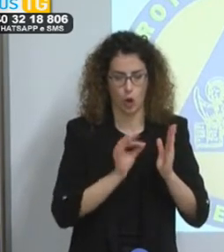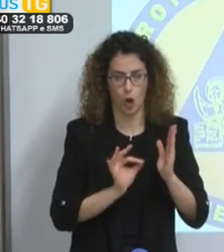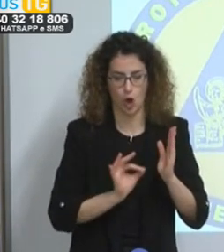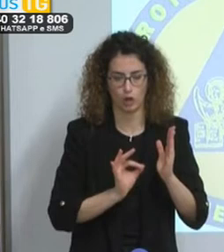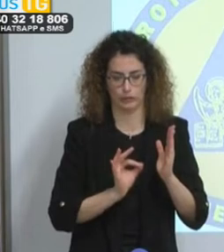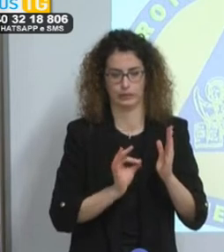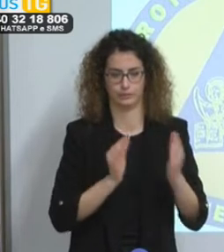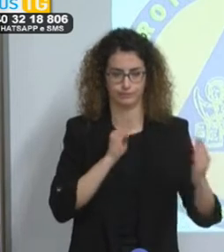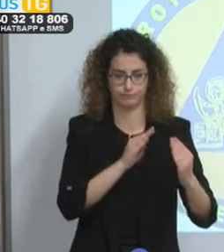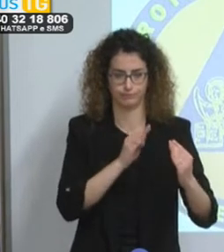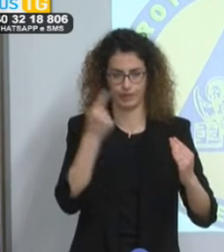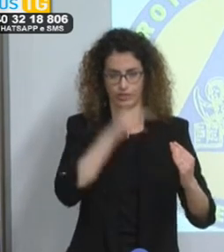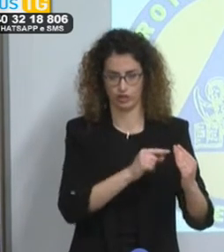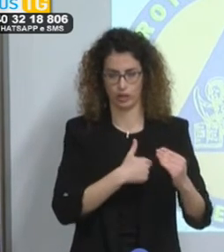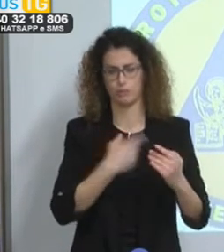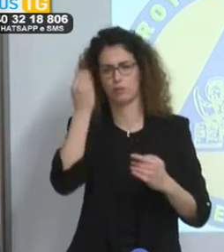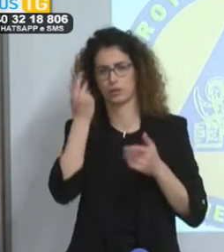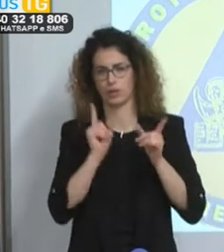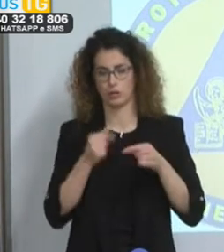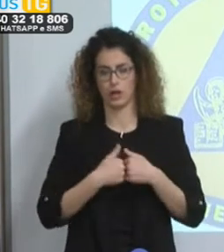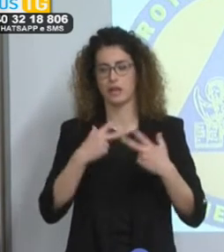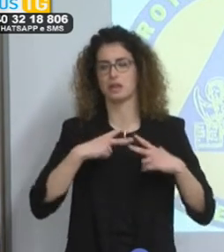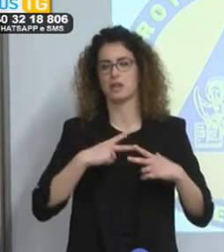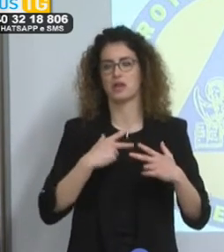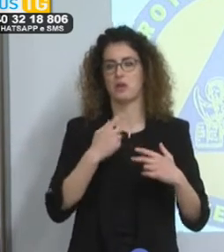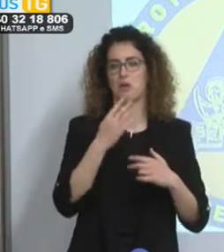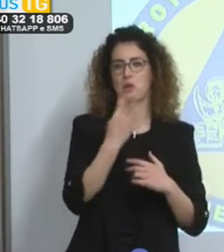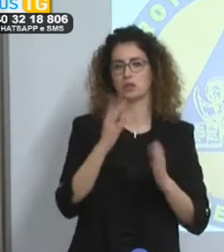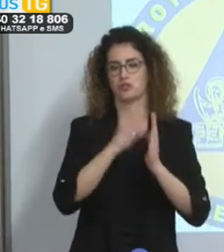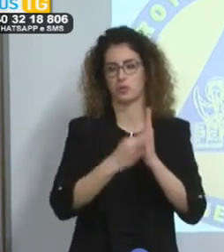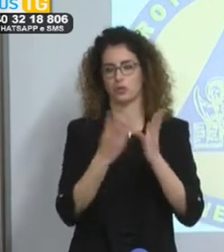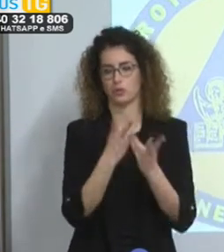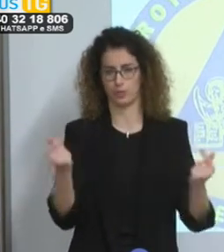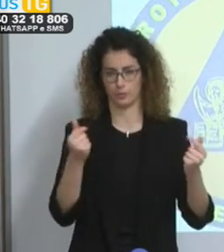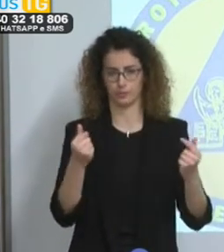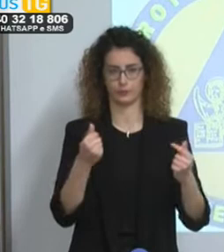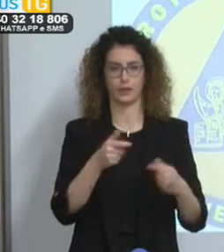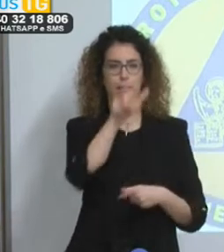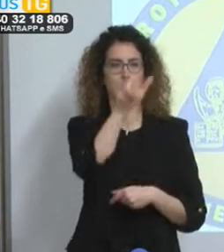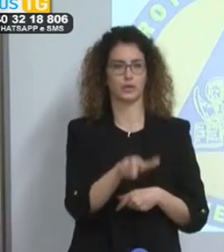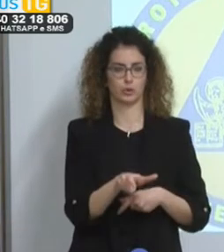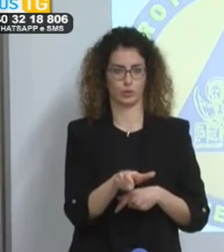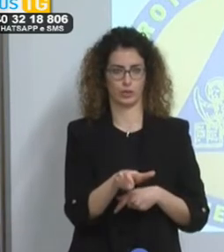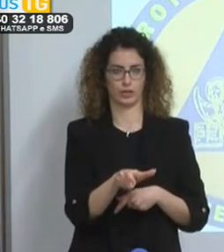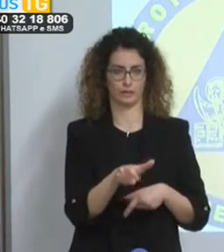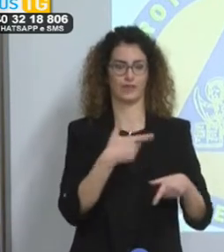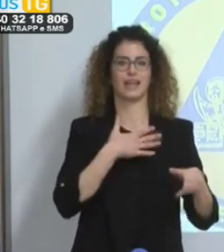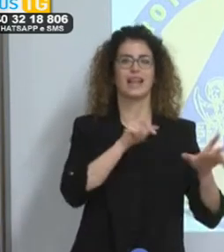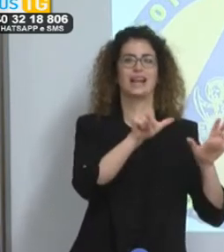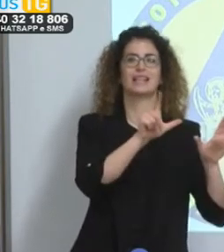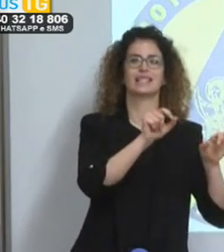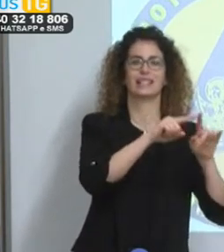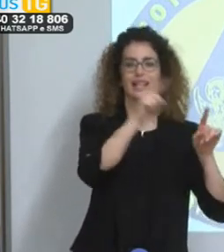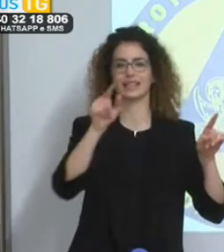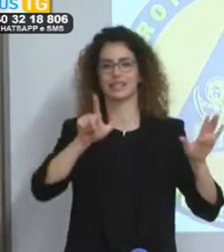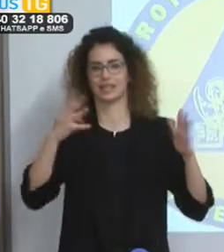Allora cos'è che abbiamo pensato? Io spero che nel giro di 4-5 giorni lo risolviamo. L'over 70 che entra, cioè dai 70 ai 79